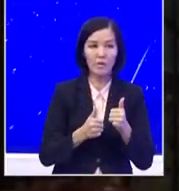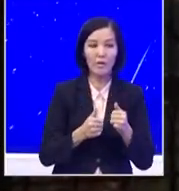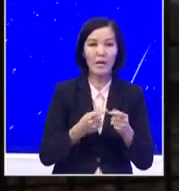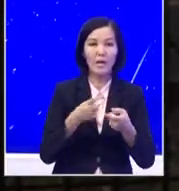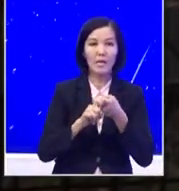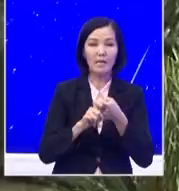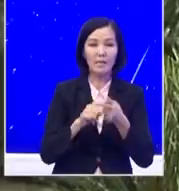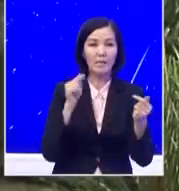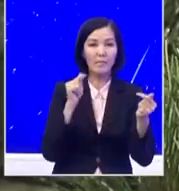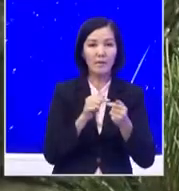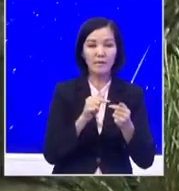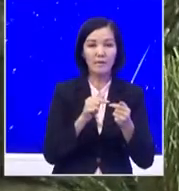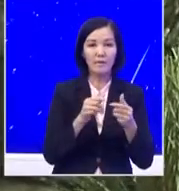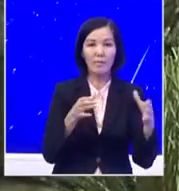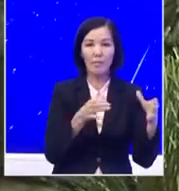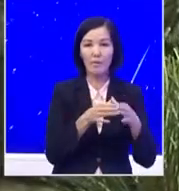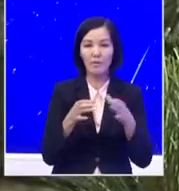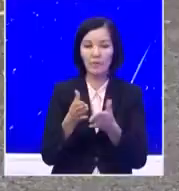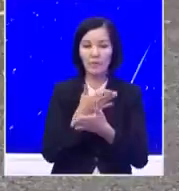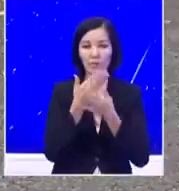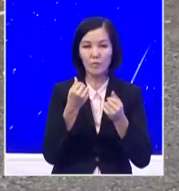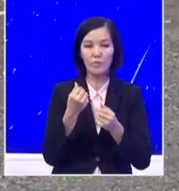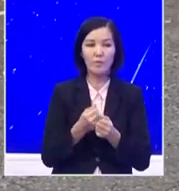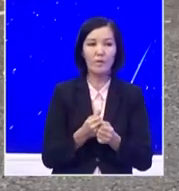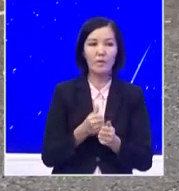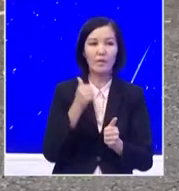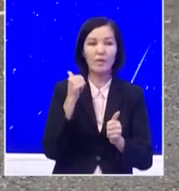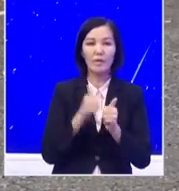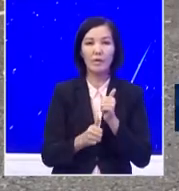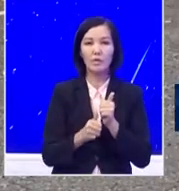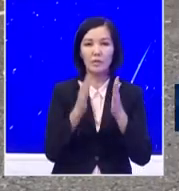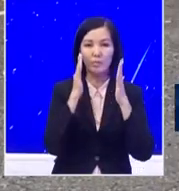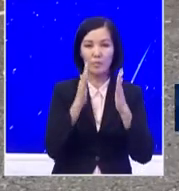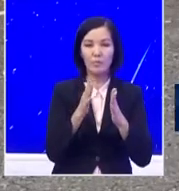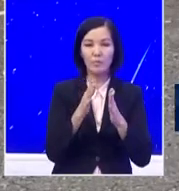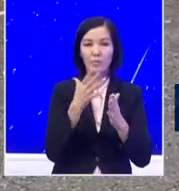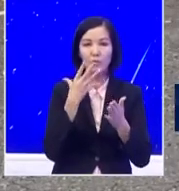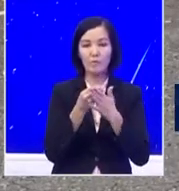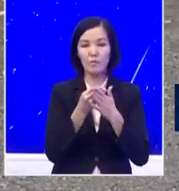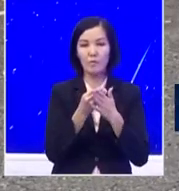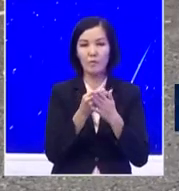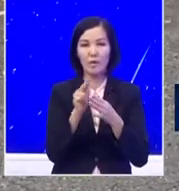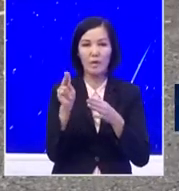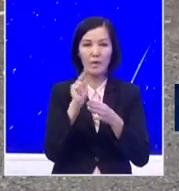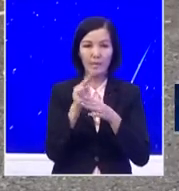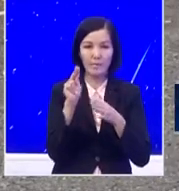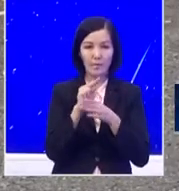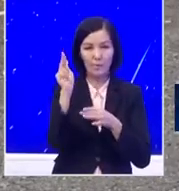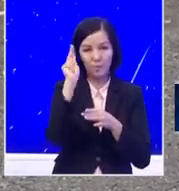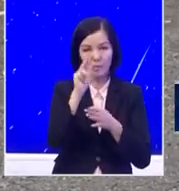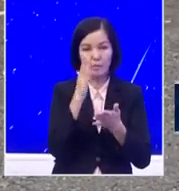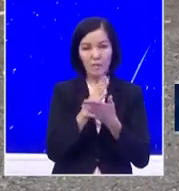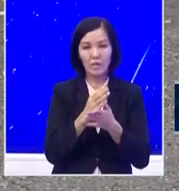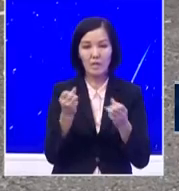контакта с противником, но полный набор спортивного снаряжения. Каждому свой подход, то есть если... уже спортсмен показывает